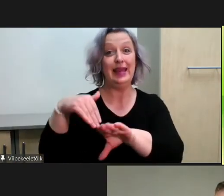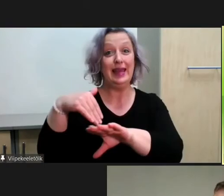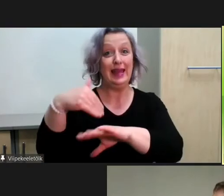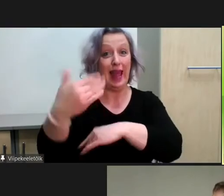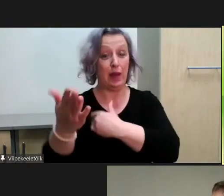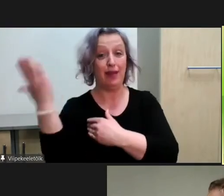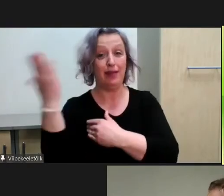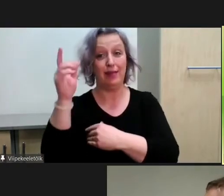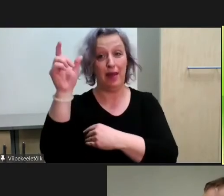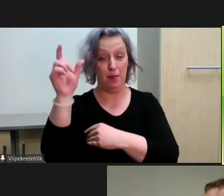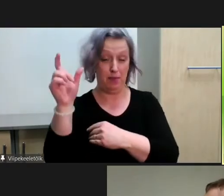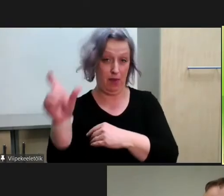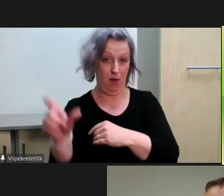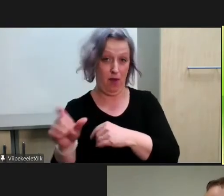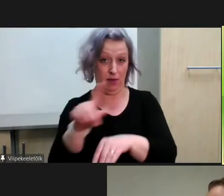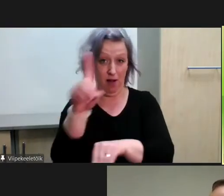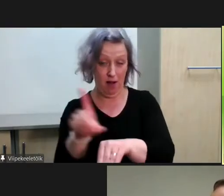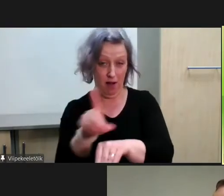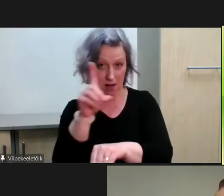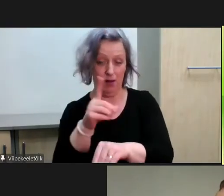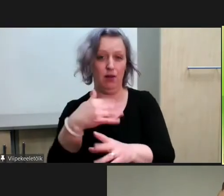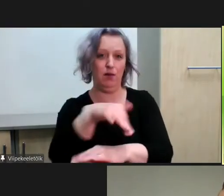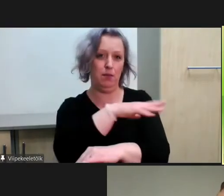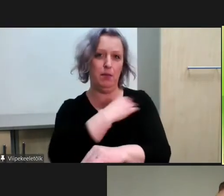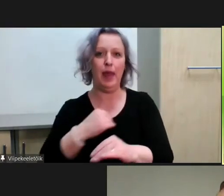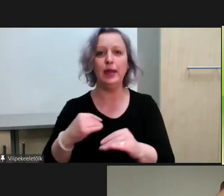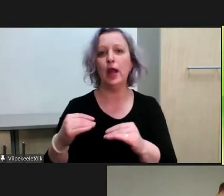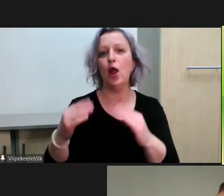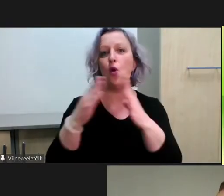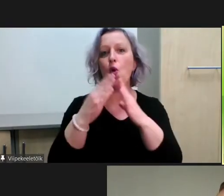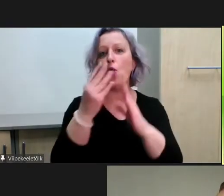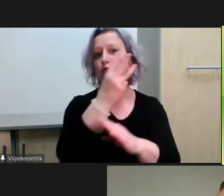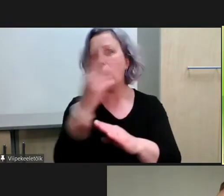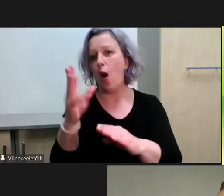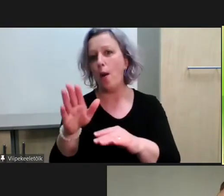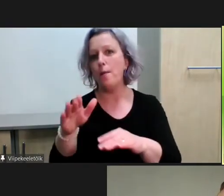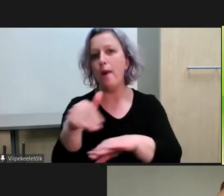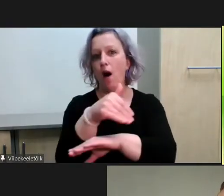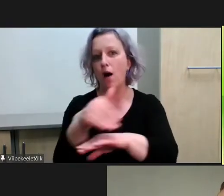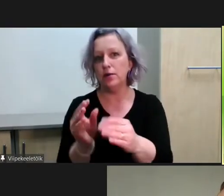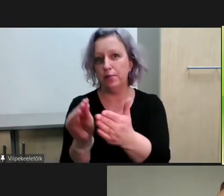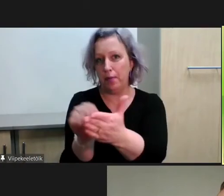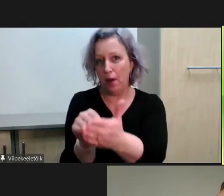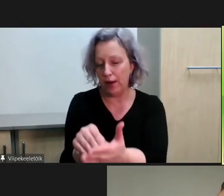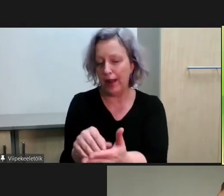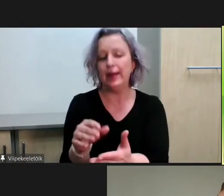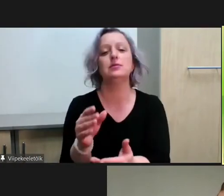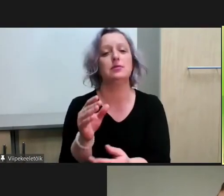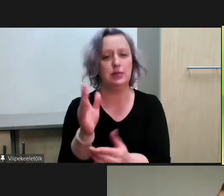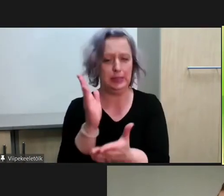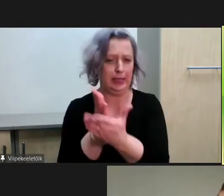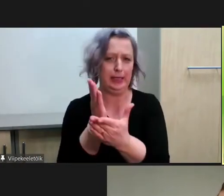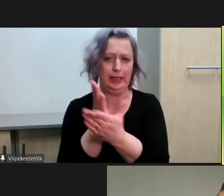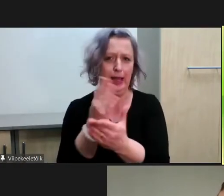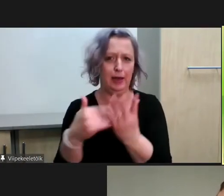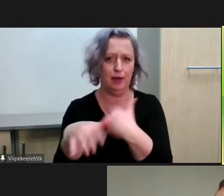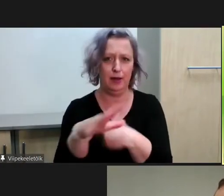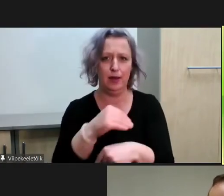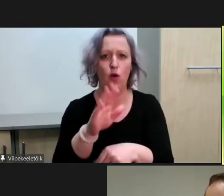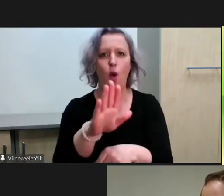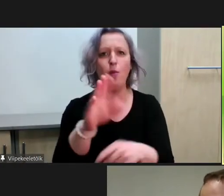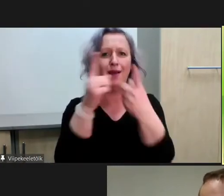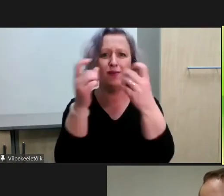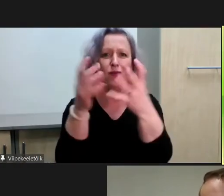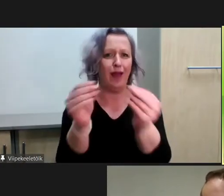kodulehekülje aadressi ja meie kontaktandmed, et siis on nagu kindel, et kellelgi ei kao mingi infosaba ära, et